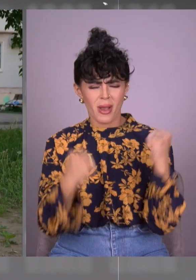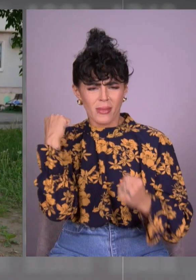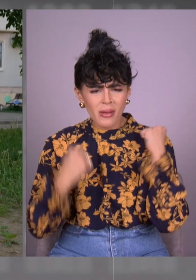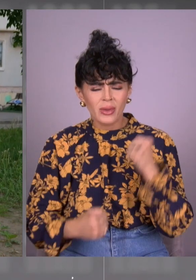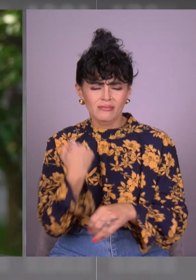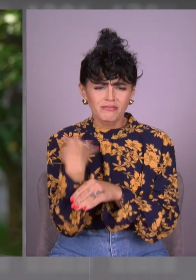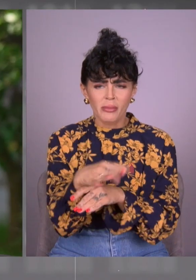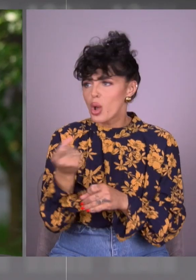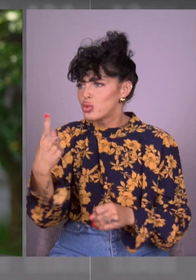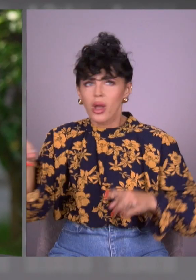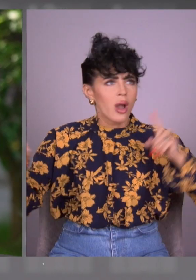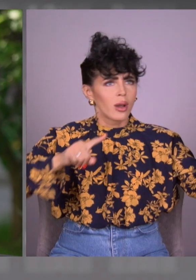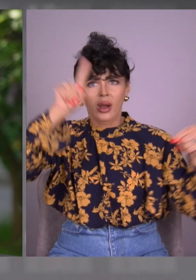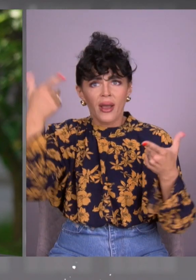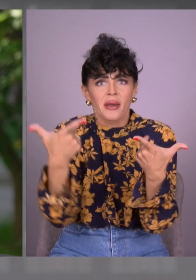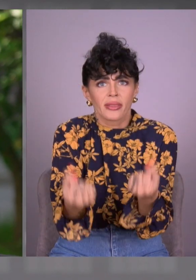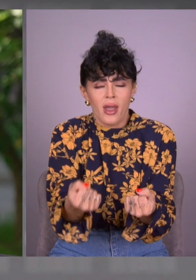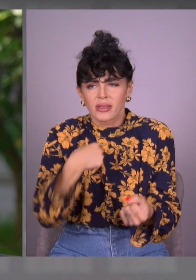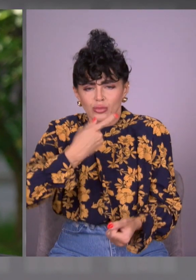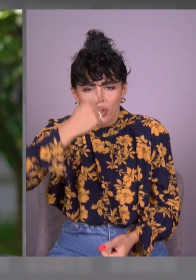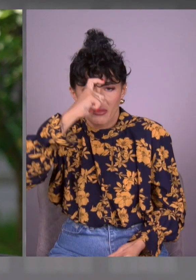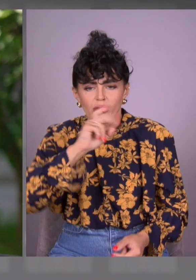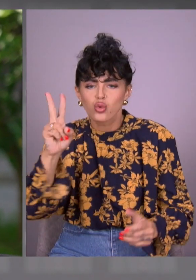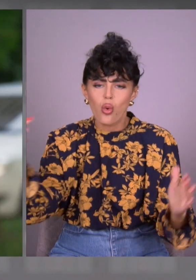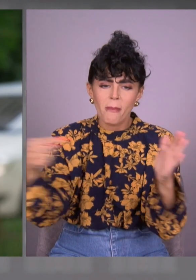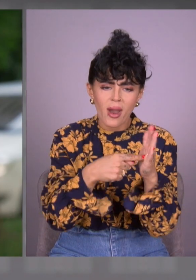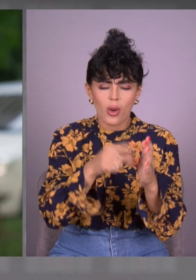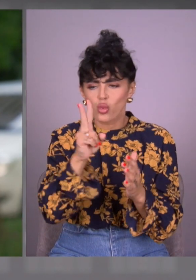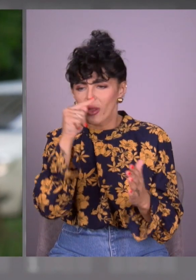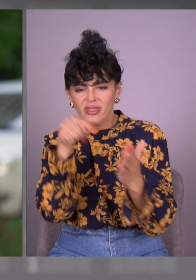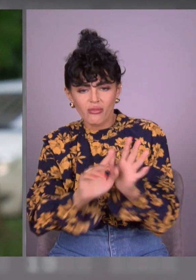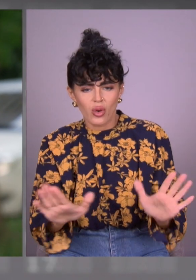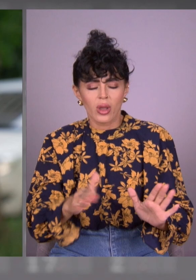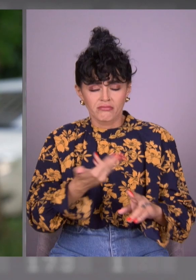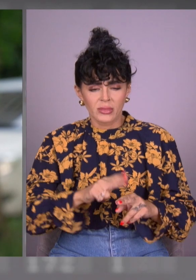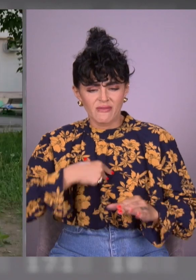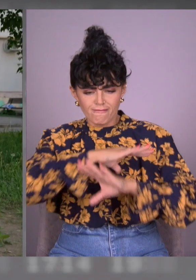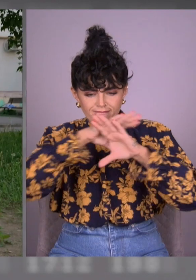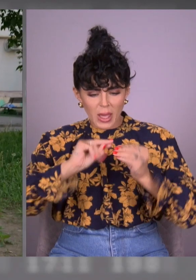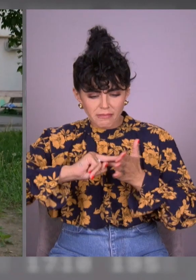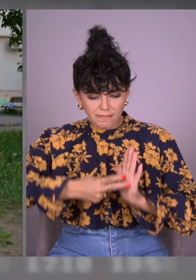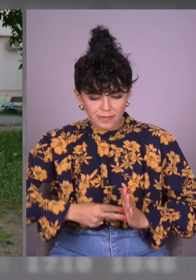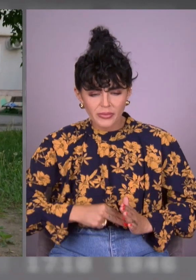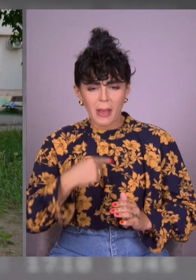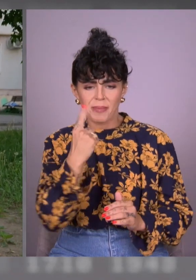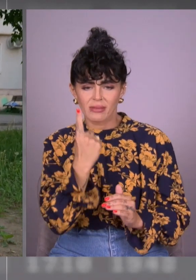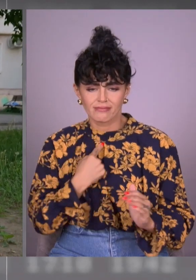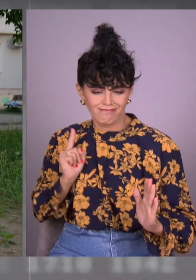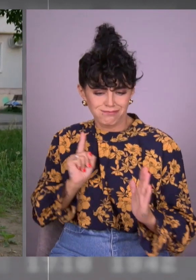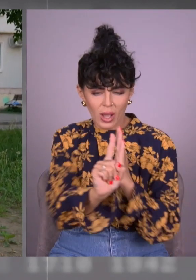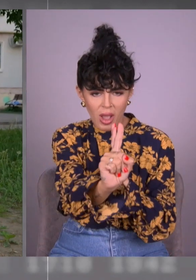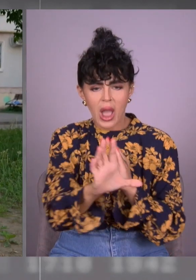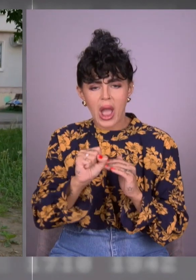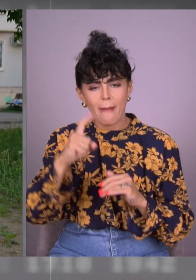просторі, звідки стріляють, де стріляють, в кого влучили, в кого не влучили. Розпланували так, що першою йде я, а чоловік